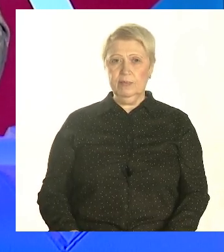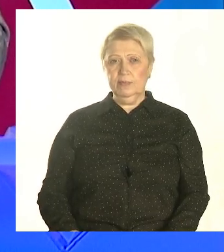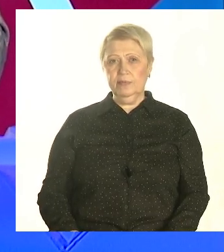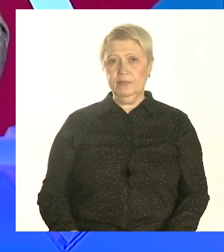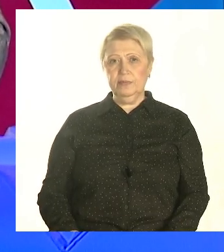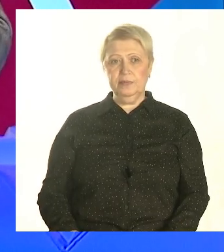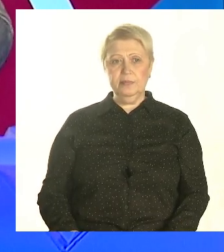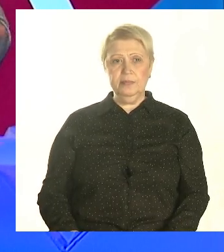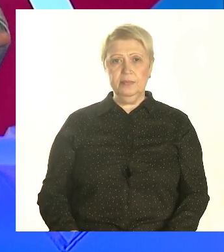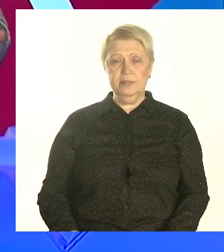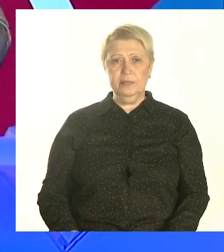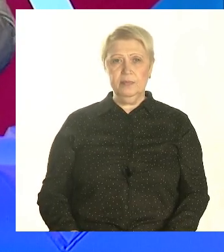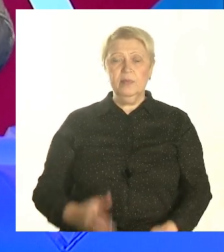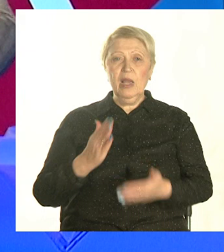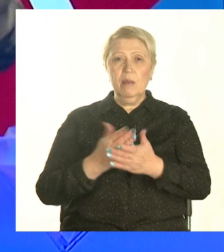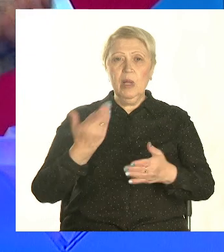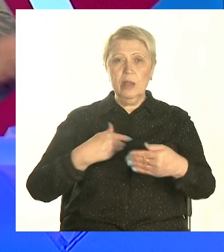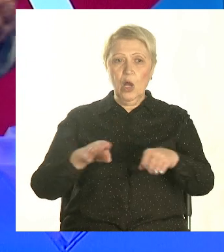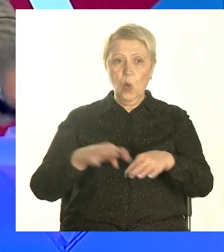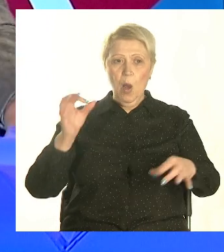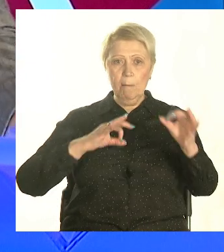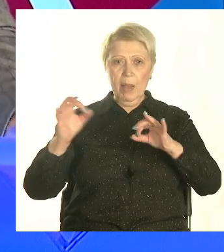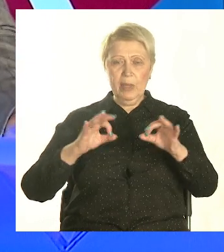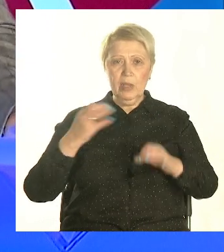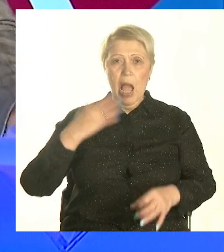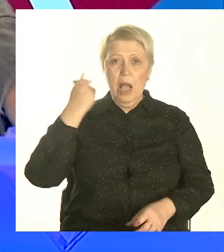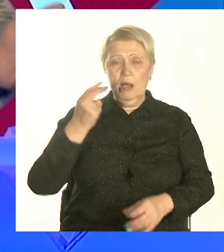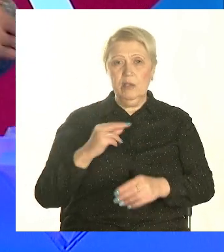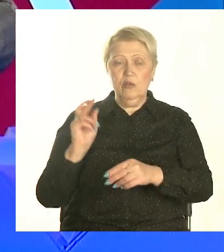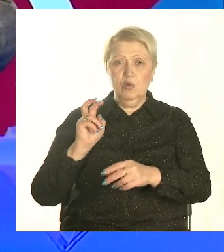такой, такой момент. К примеру, подъезжает машина,